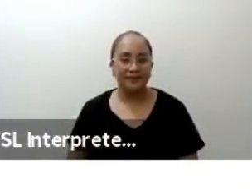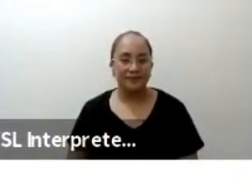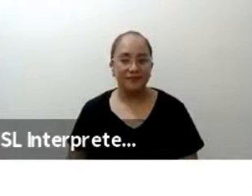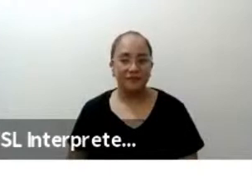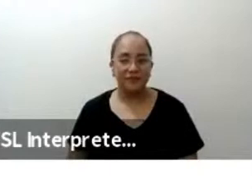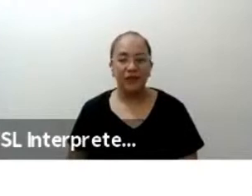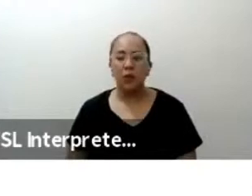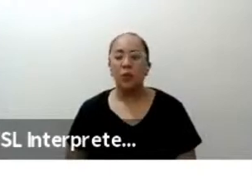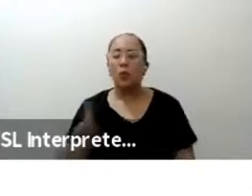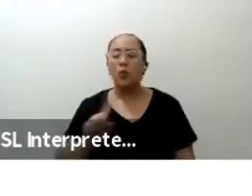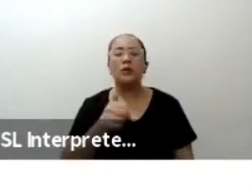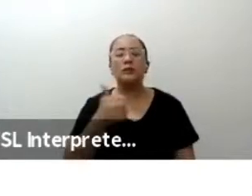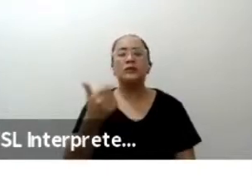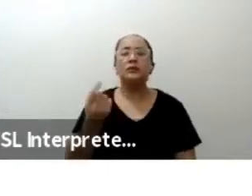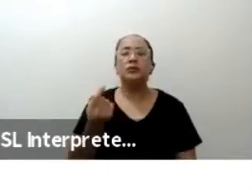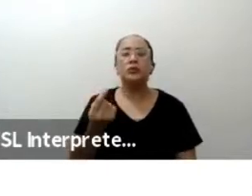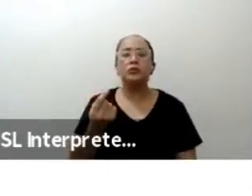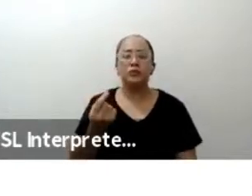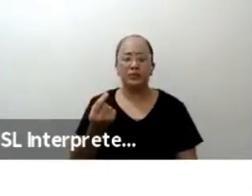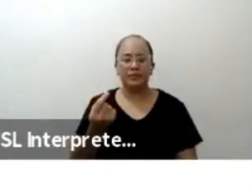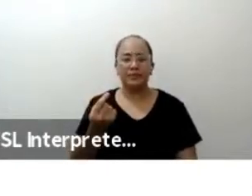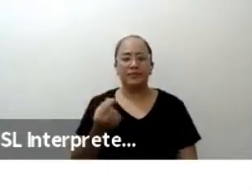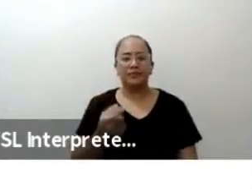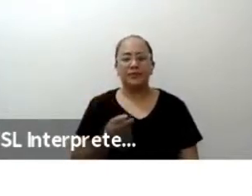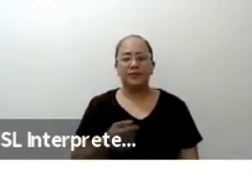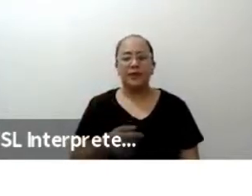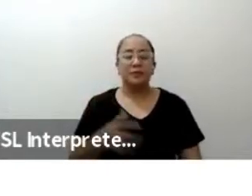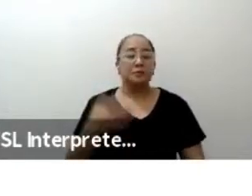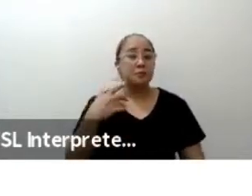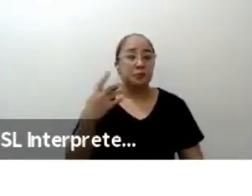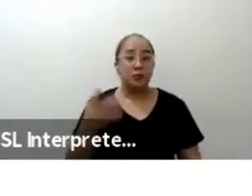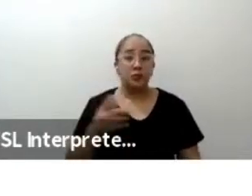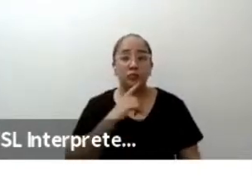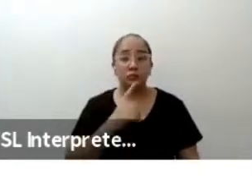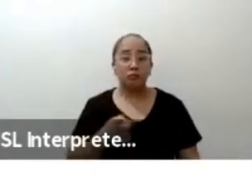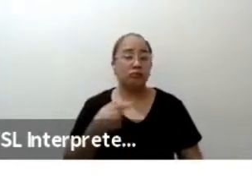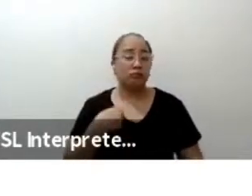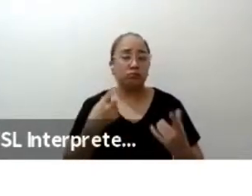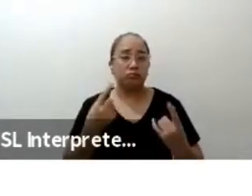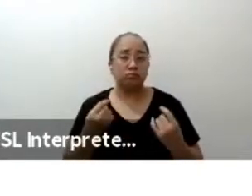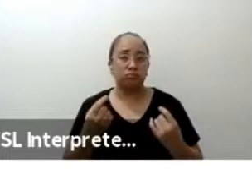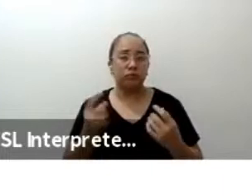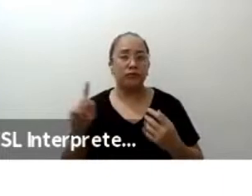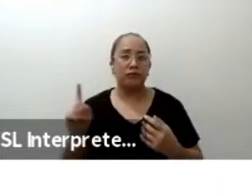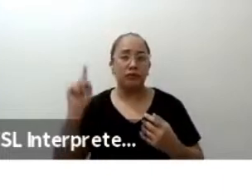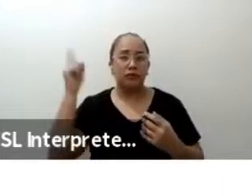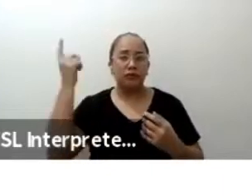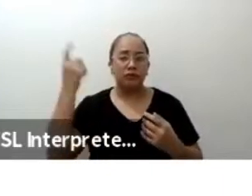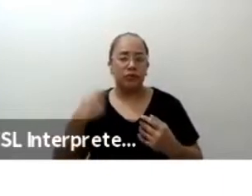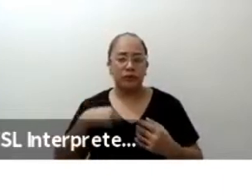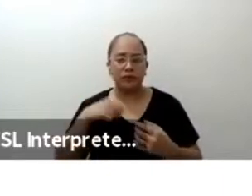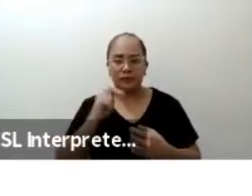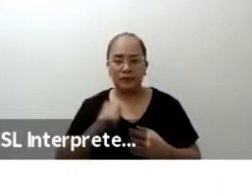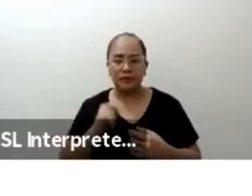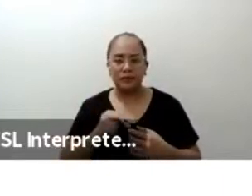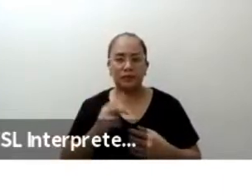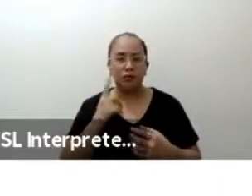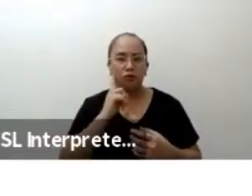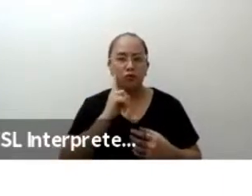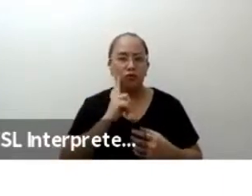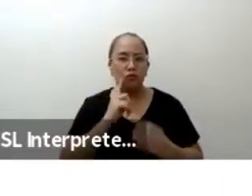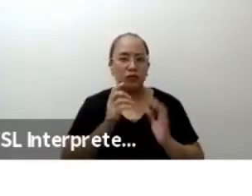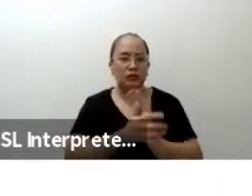ano pa ang kailangan nating gawin? Well, unang-una syempre ay kailangan sana natin ng mas mahusay